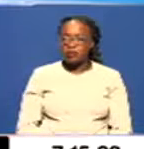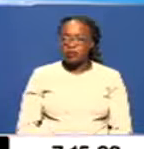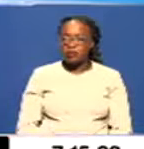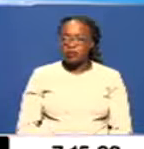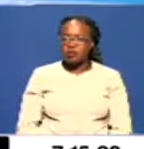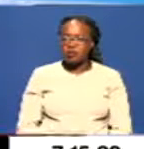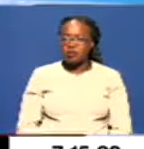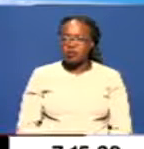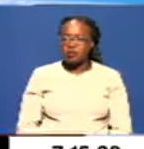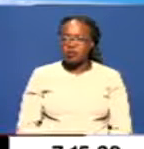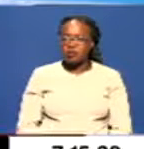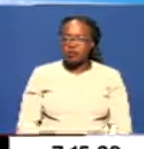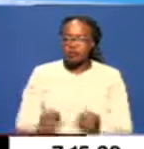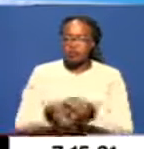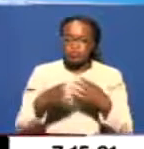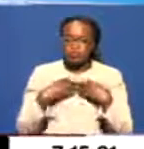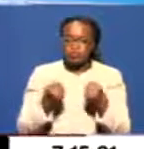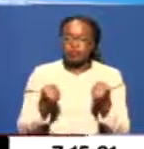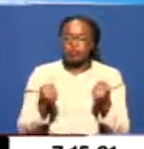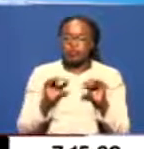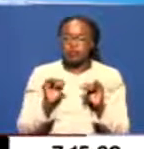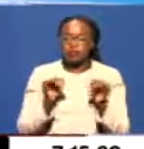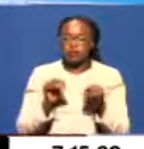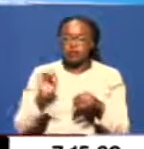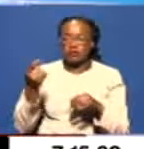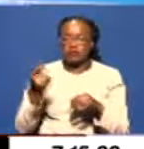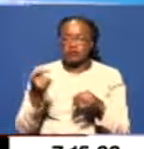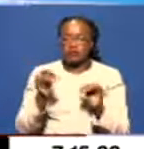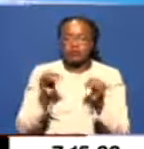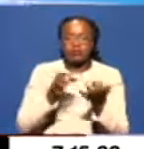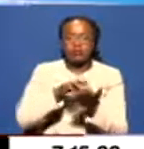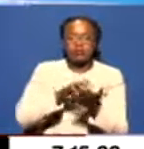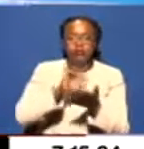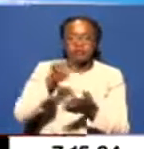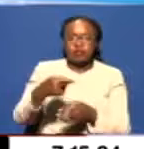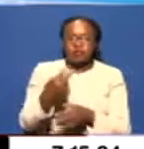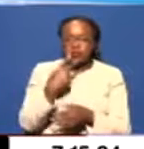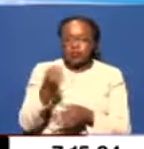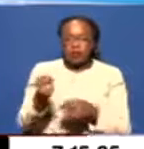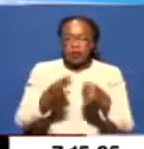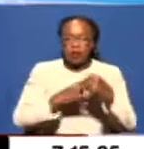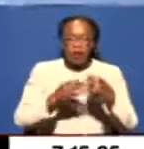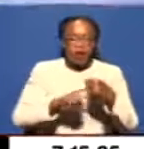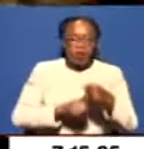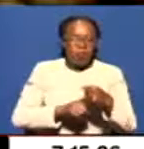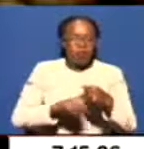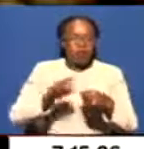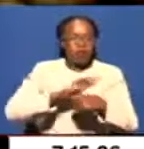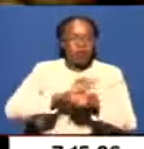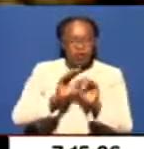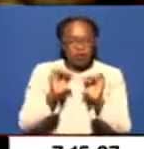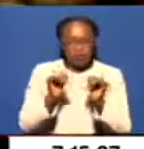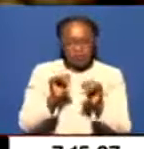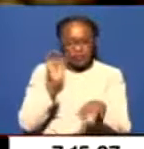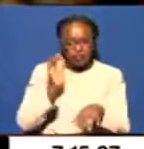Tukisalia kwenye masuala ya afya mtazamaji, ni kwa Kenya ilinakili visa 3,286 vya maambukizi mapya ya